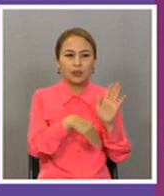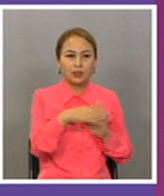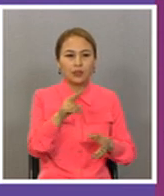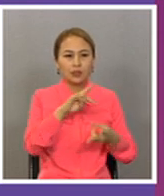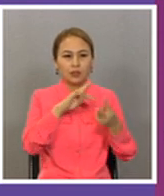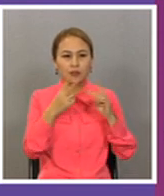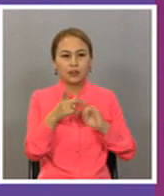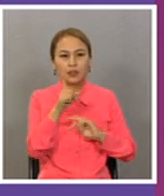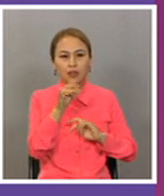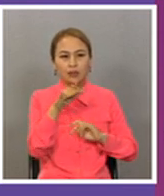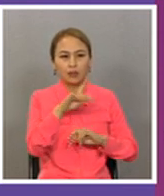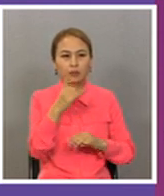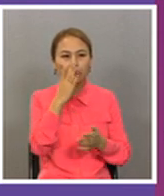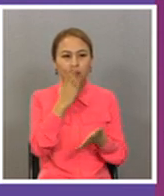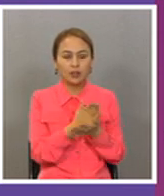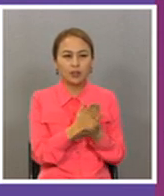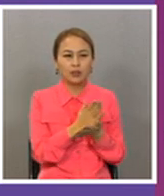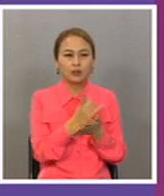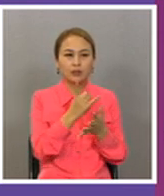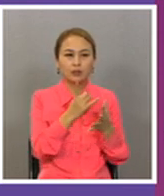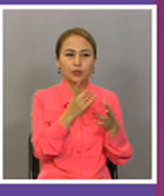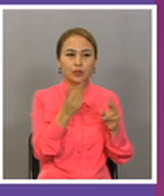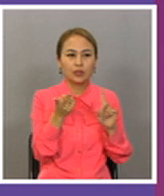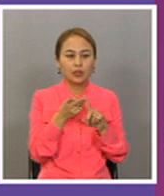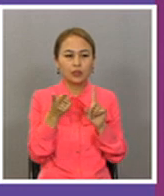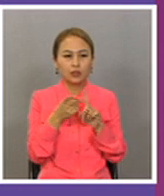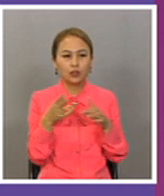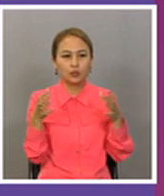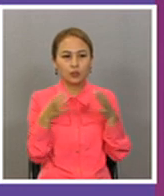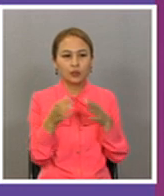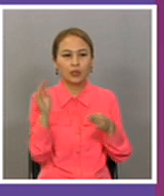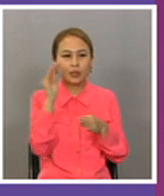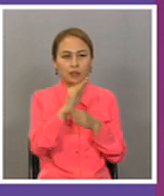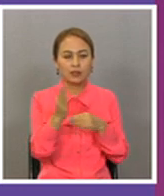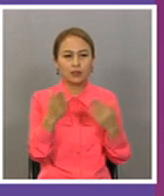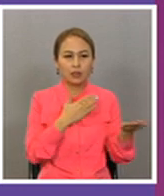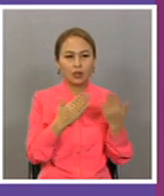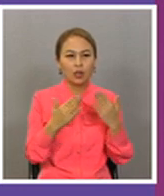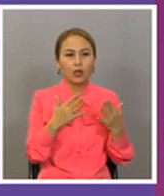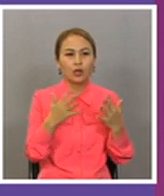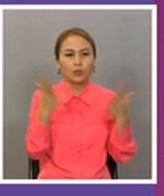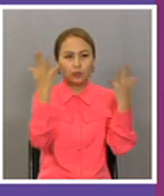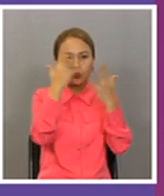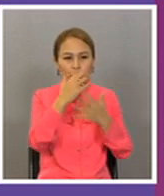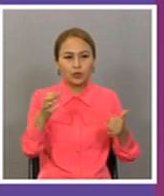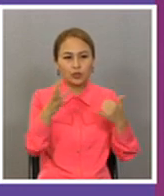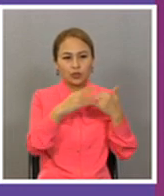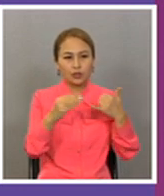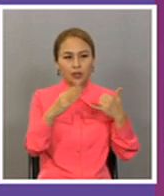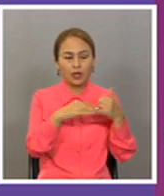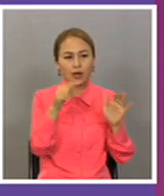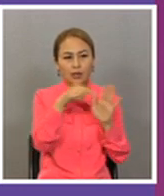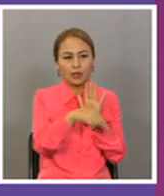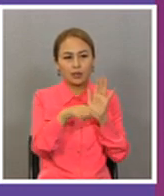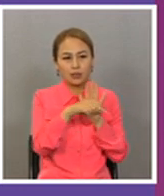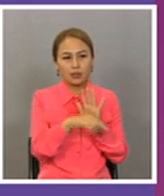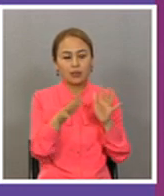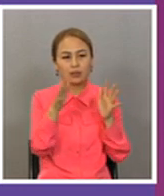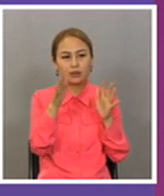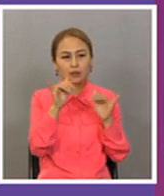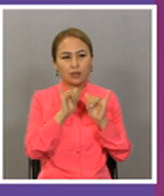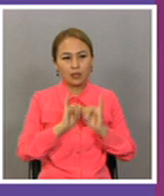jäne teris zaryattar bir bult pen ikinci bulttıñ arasına, bult pen jerdiñ